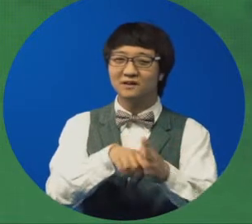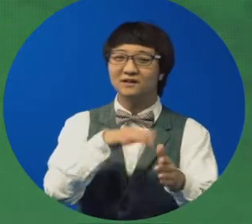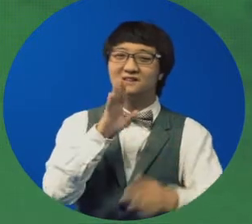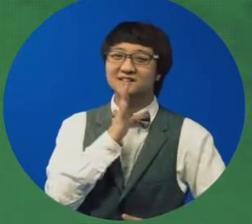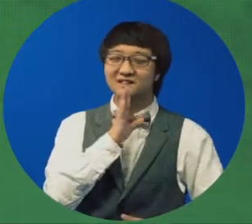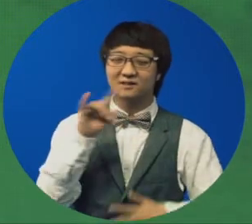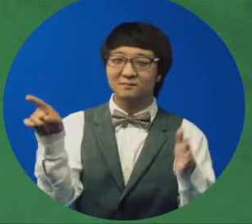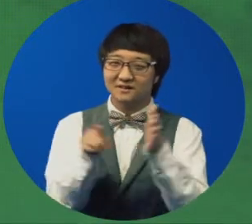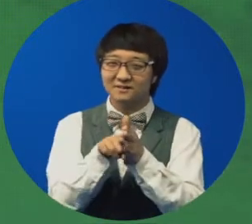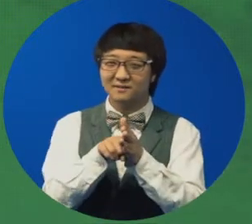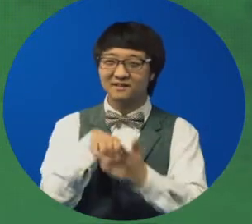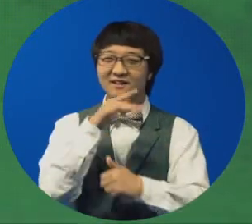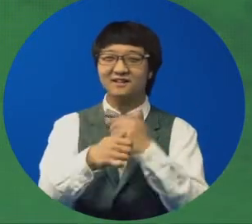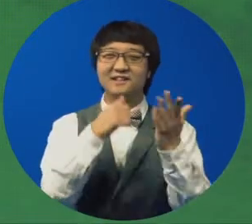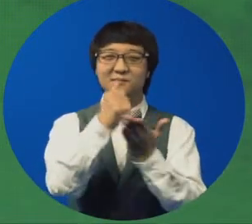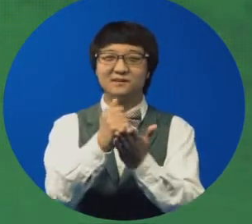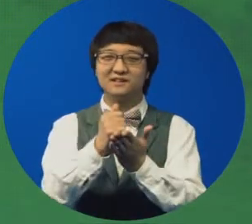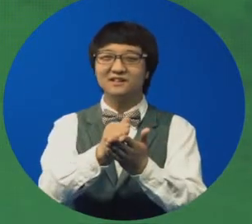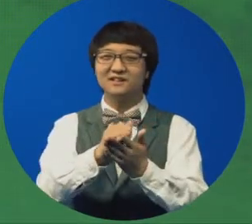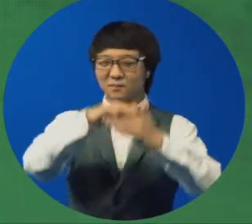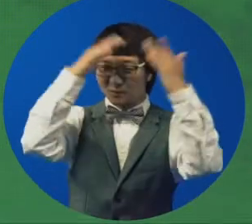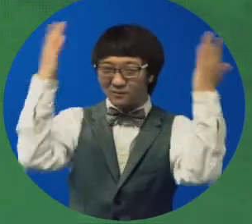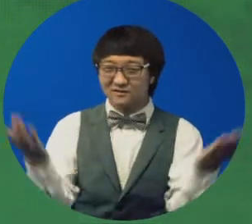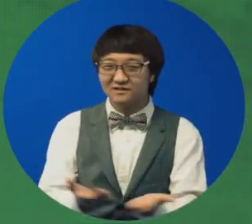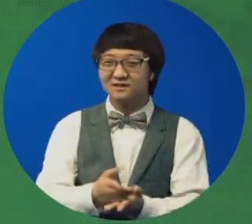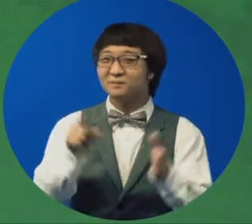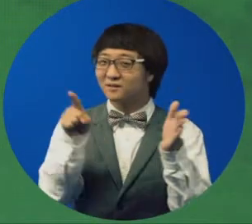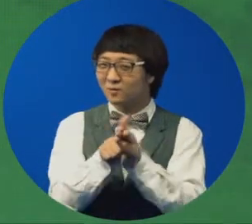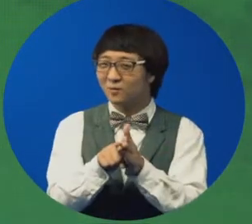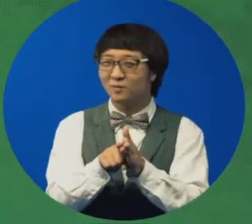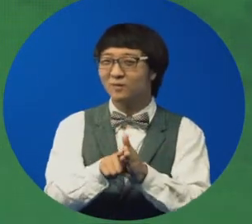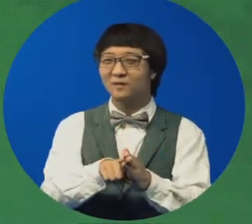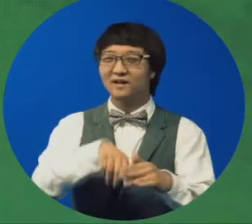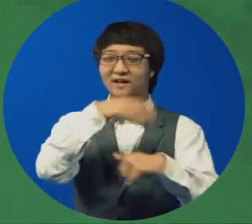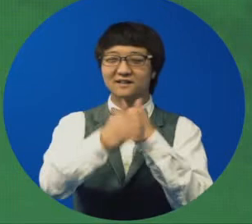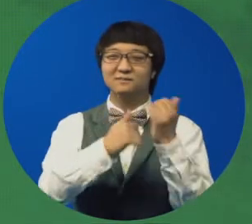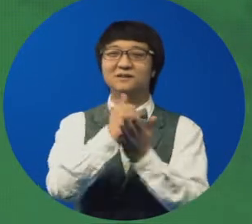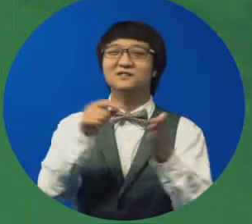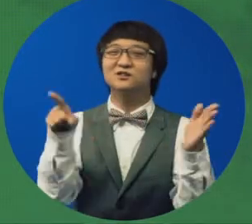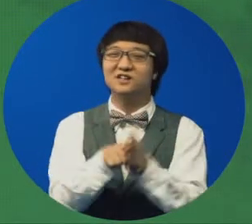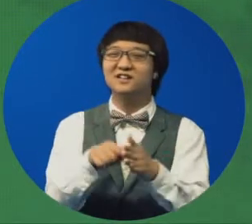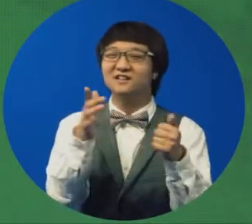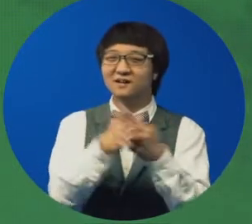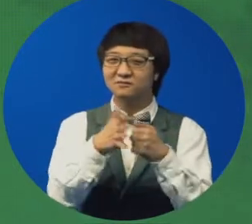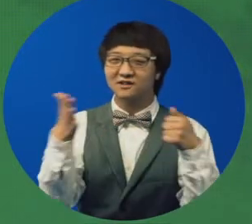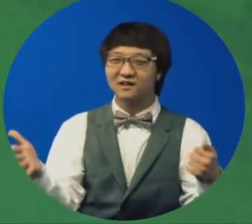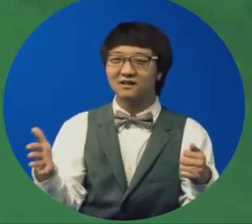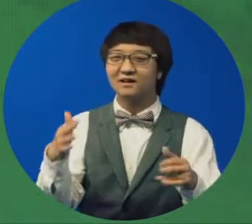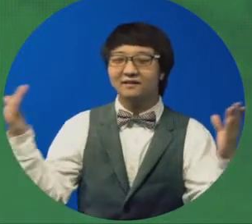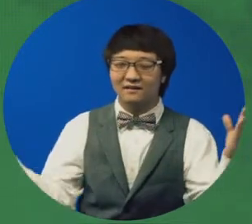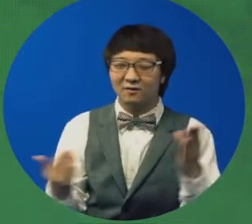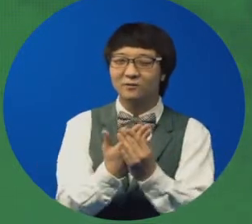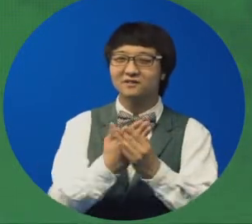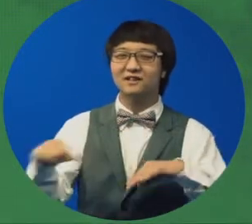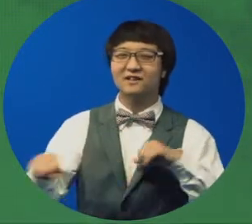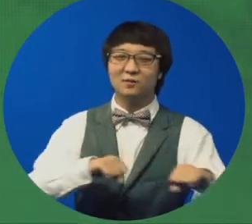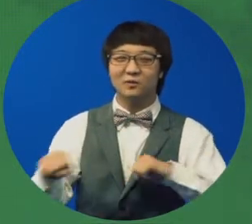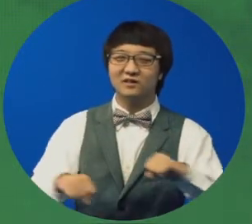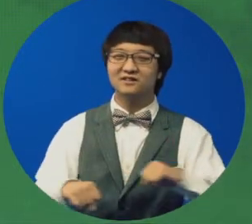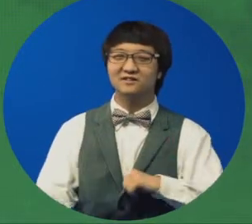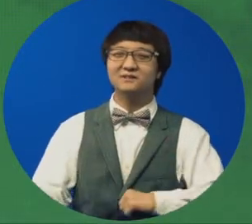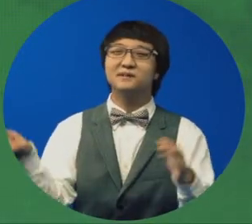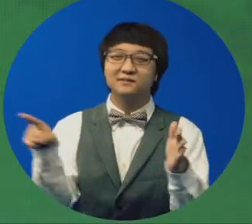믿음이라고 하는 것은 하나님을 전적으로 신뢰하고 하나님을 신뢰하기 때문에 나에게서 나오는 행동, 그것이